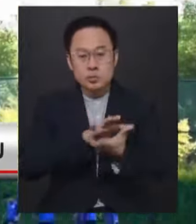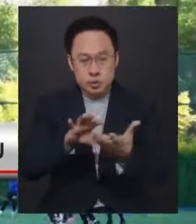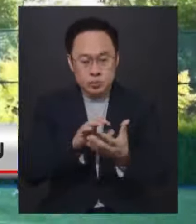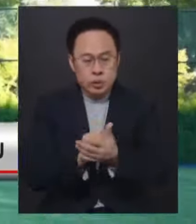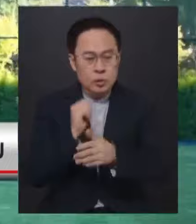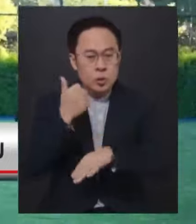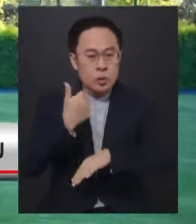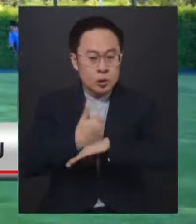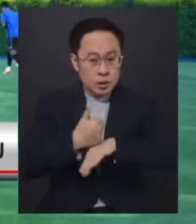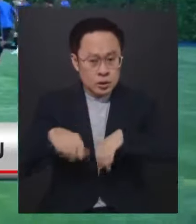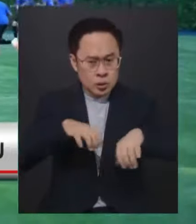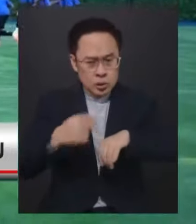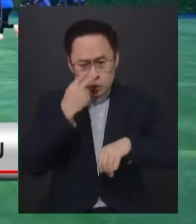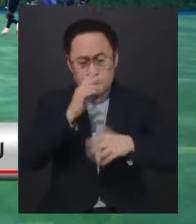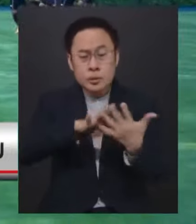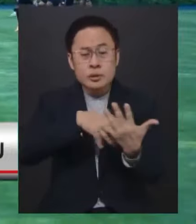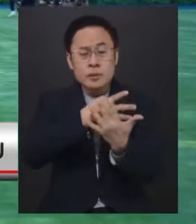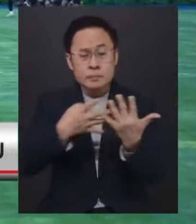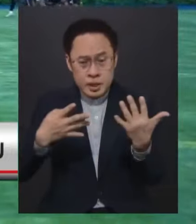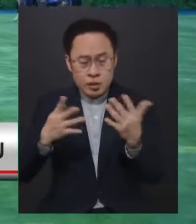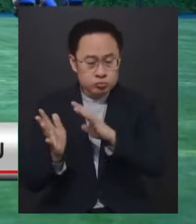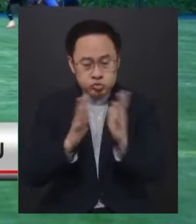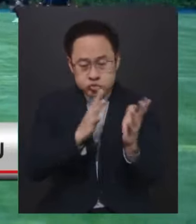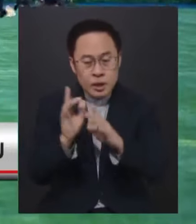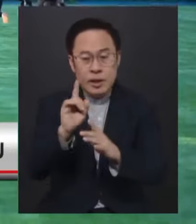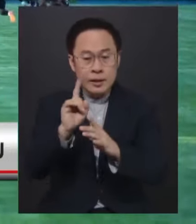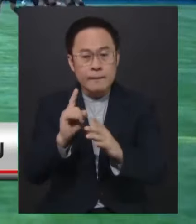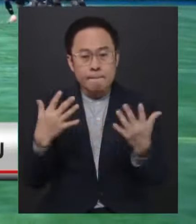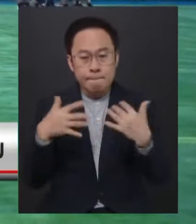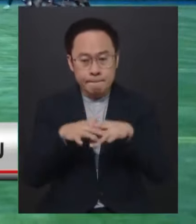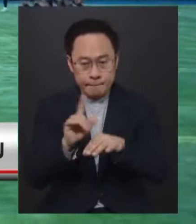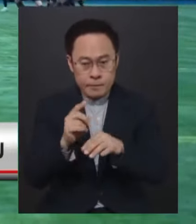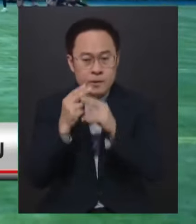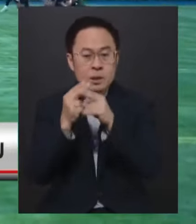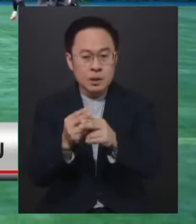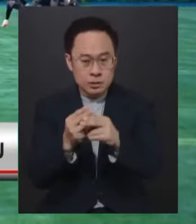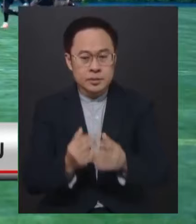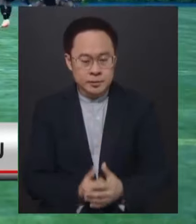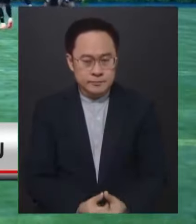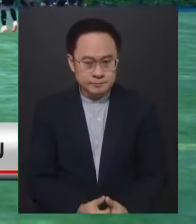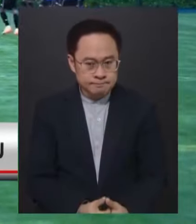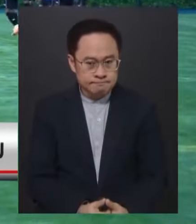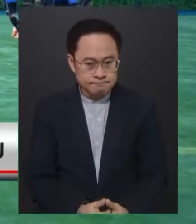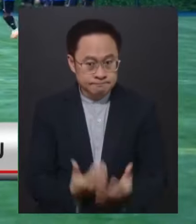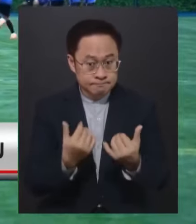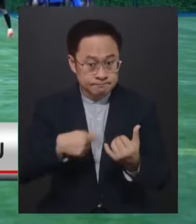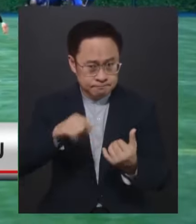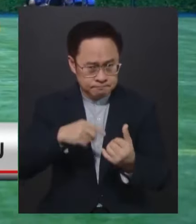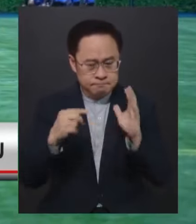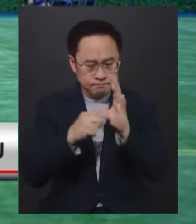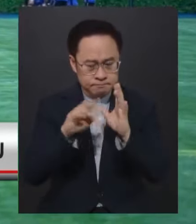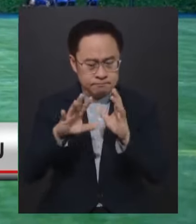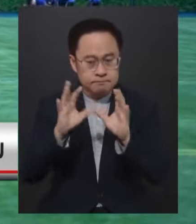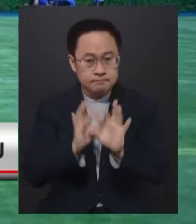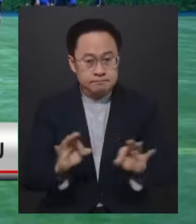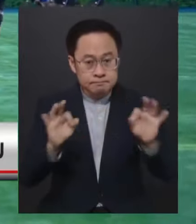ช้ในเกมที่เราจะต้องเจอกับจีนเนี่ยเพราะว่าหลายคนก็คือเข้าใจแหละว่านัดนี้มันสำคัญมากๆกับ